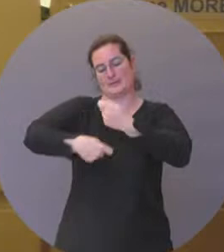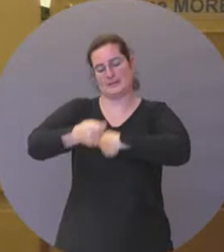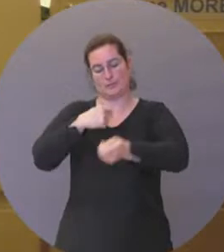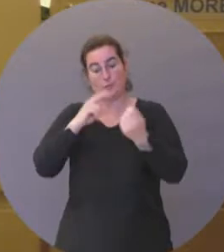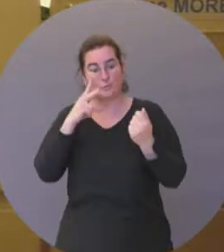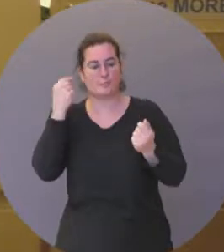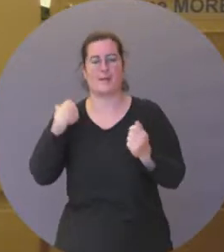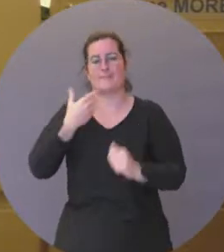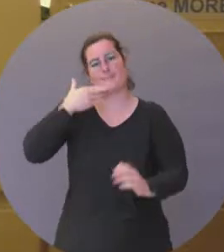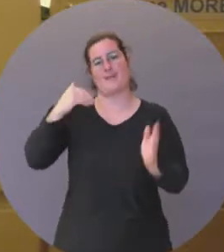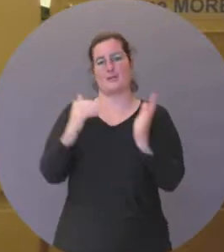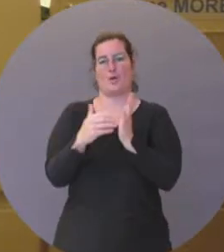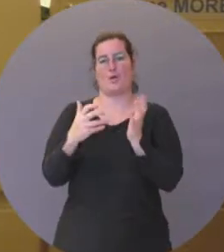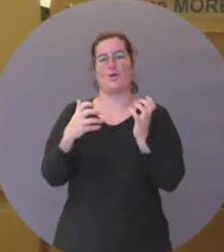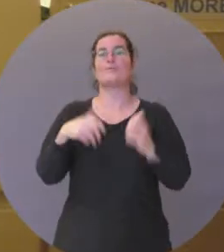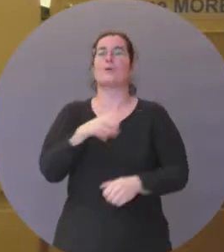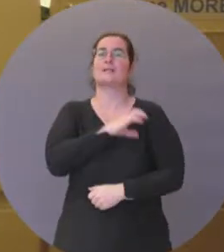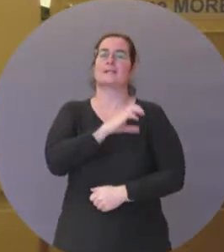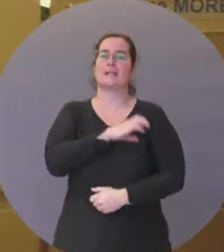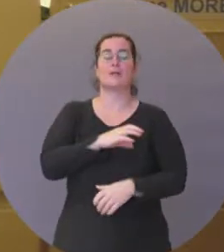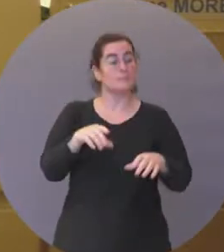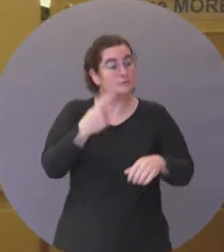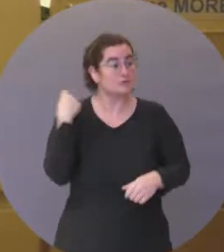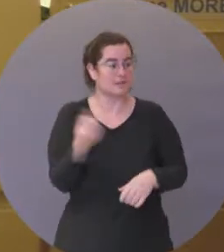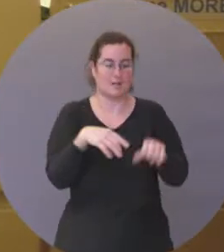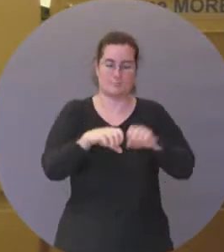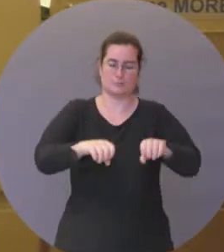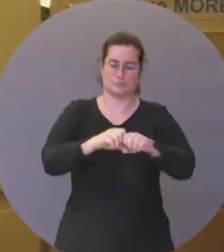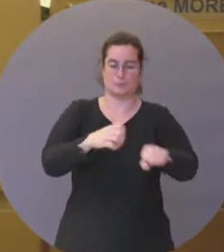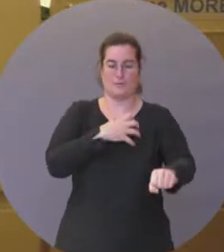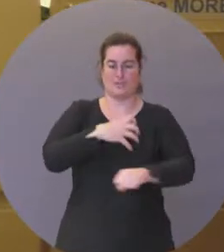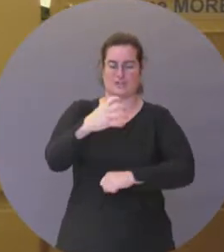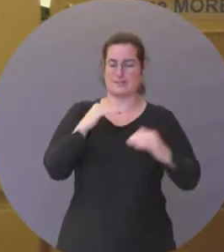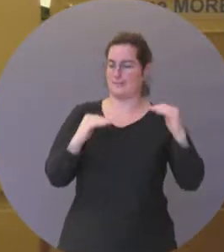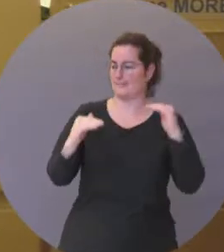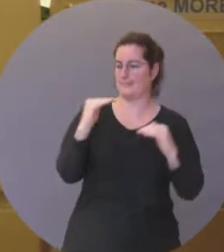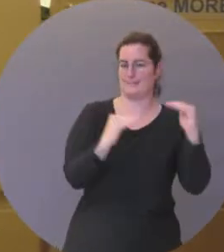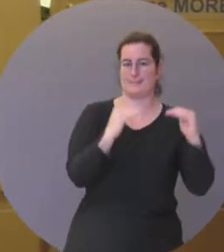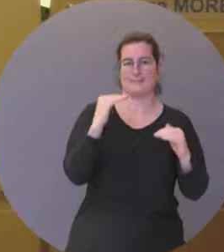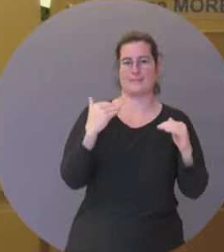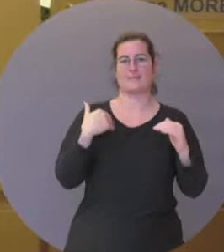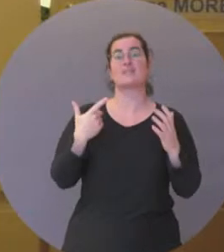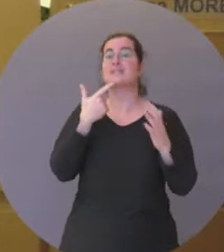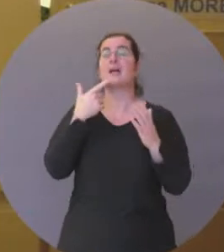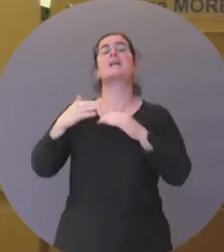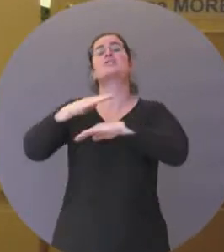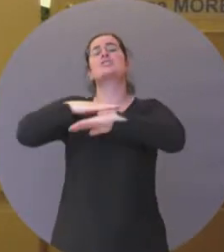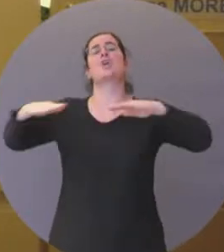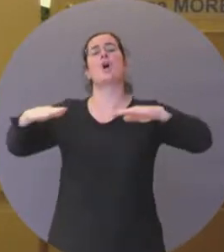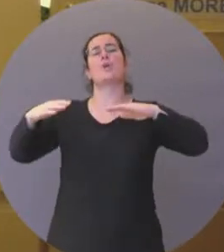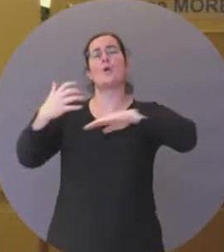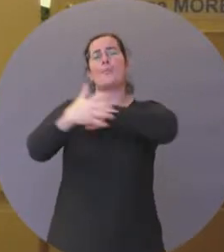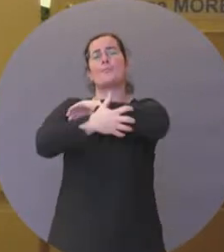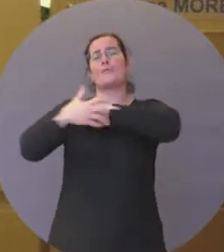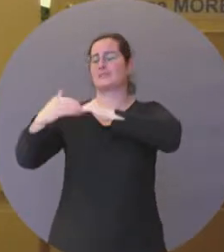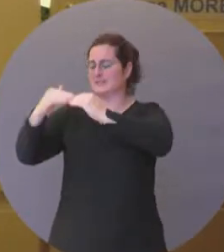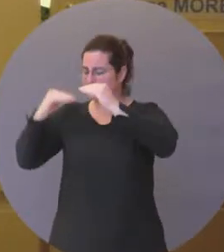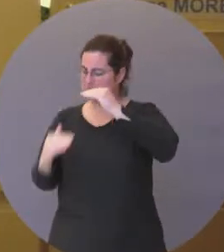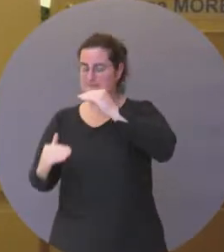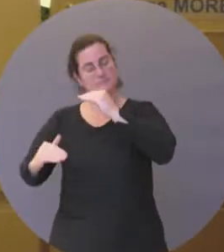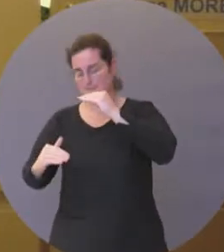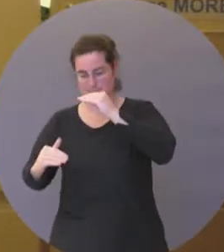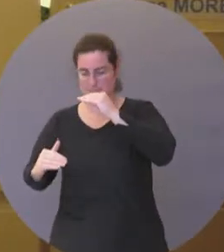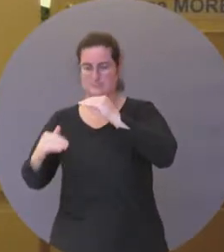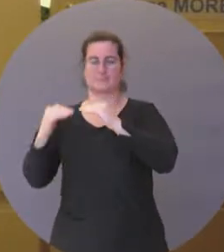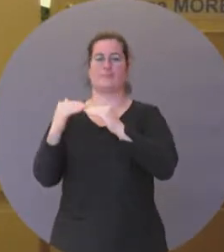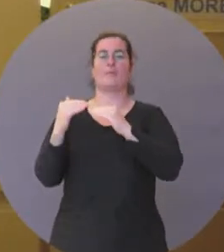une répartition équitable des richesses produites par tous plus aucune personne en dessous du seuil de pauvreté un droit à la retraite pendant que le